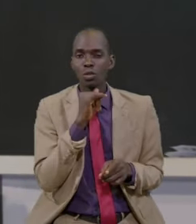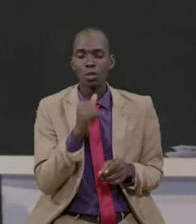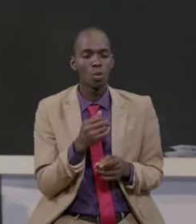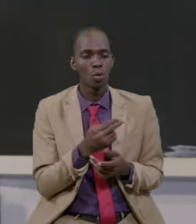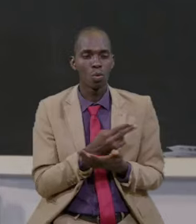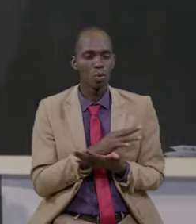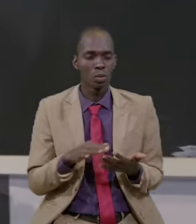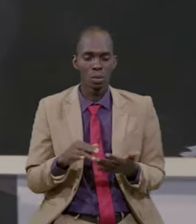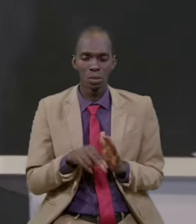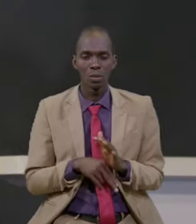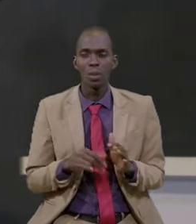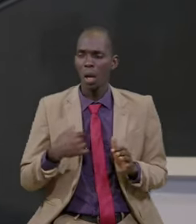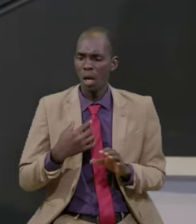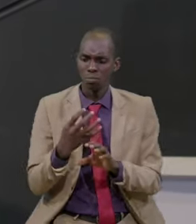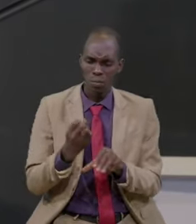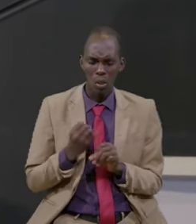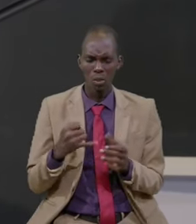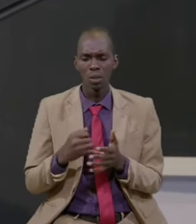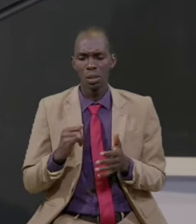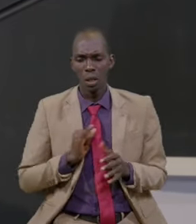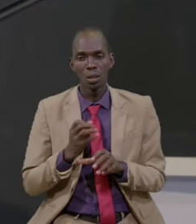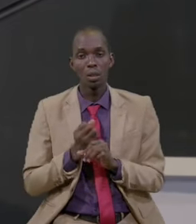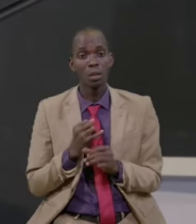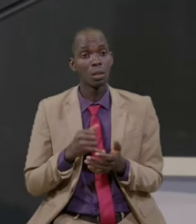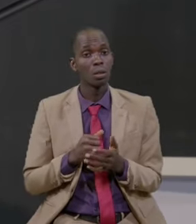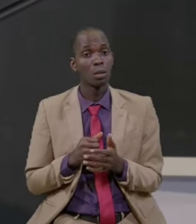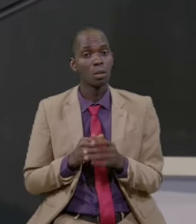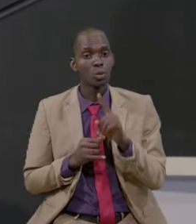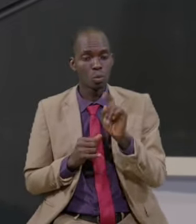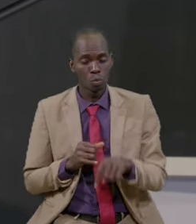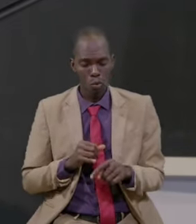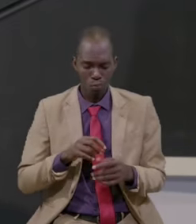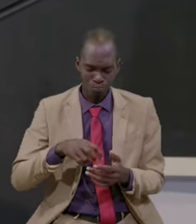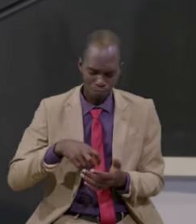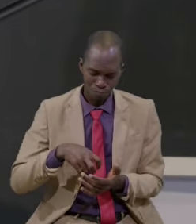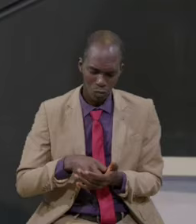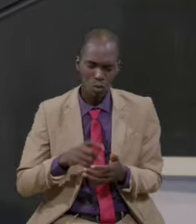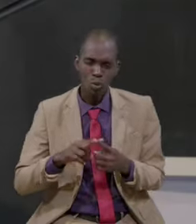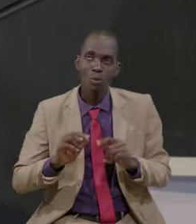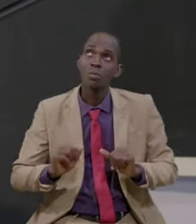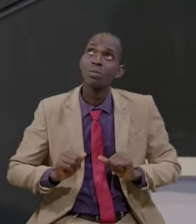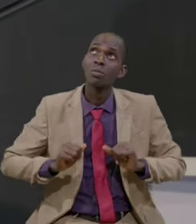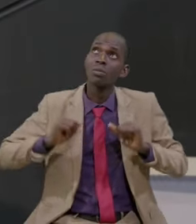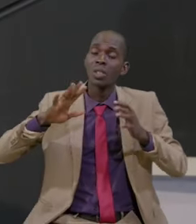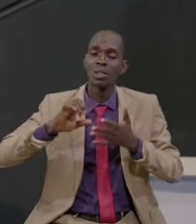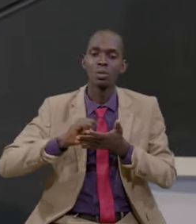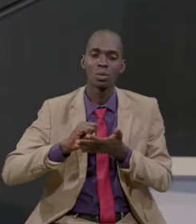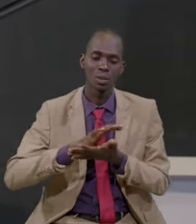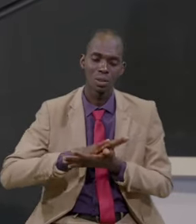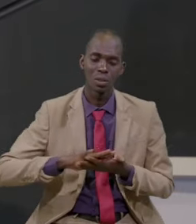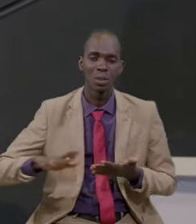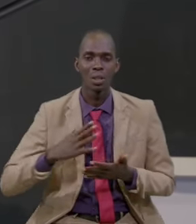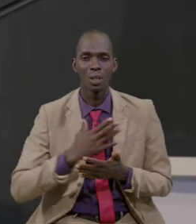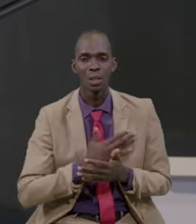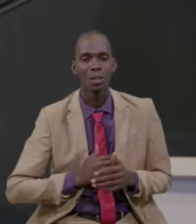que je l'ai. Non. Ceci-là, tu dois aller sur tes genoux et te consacrer. Et t'abandonner